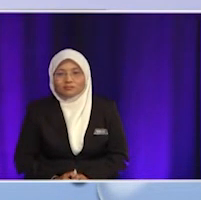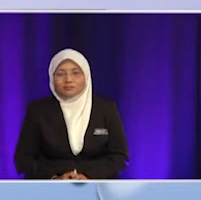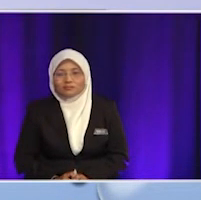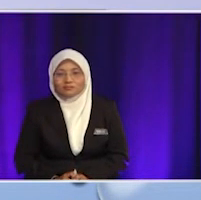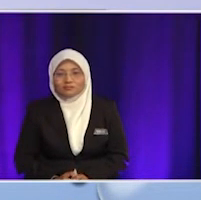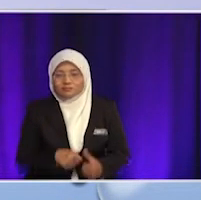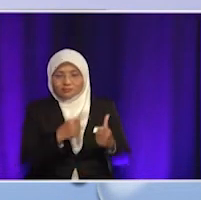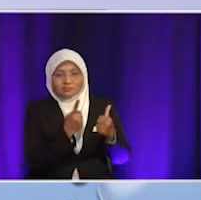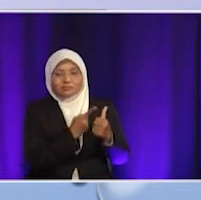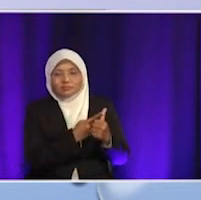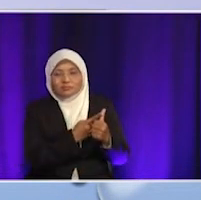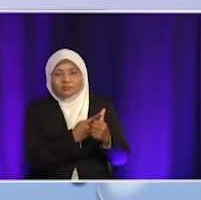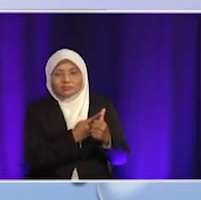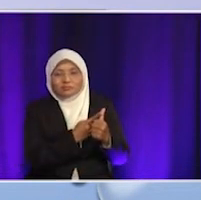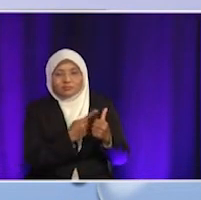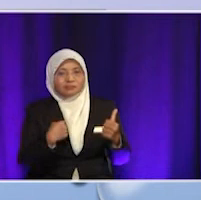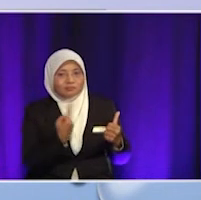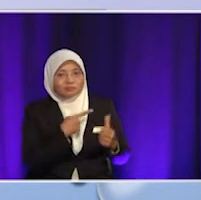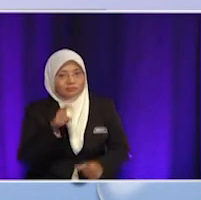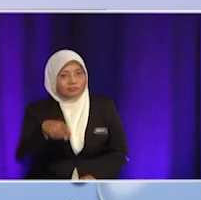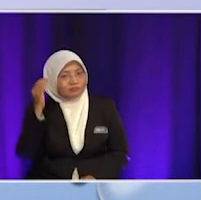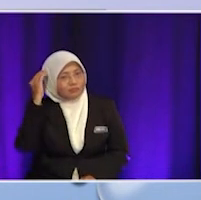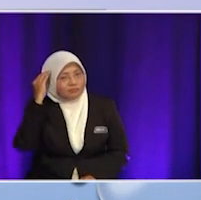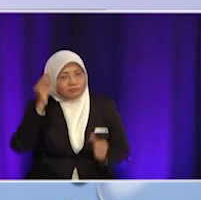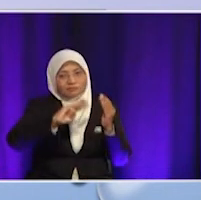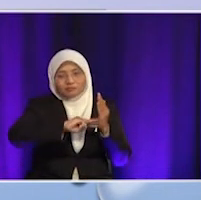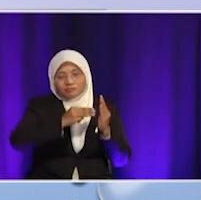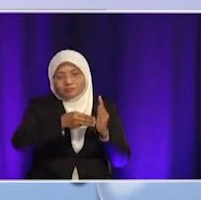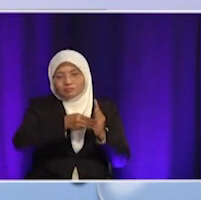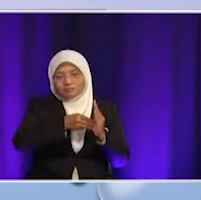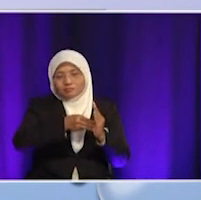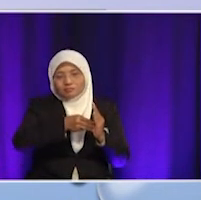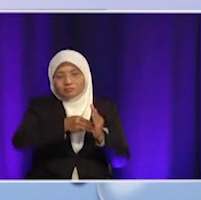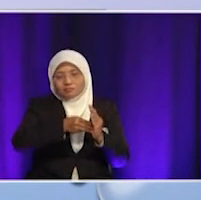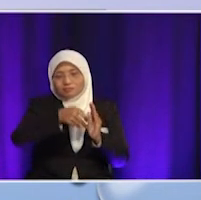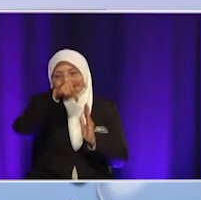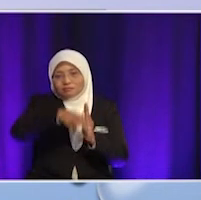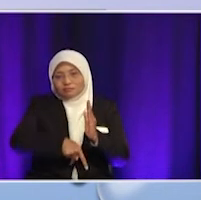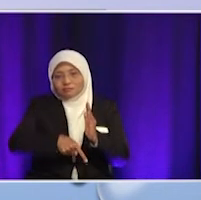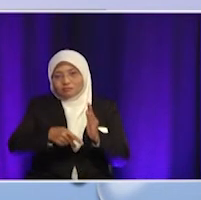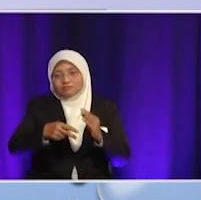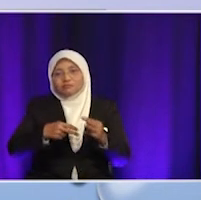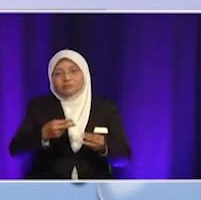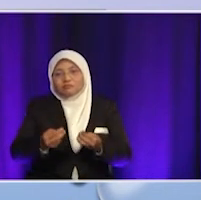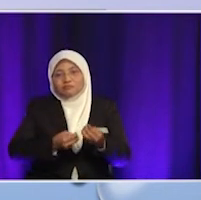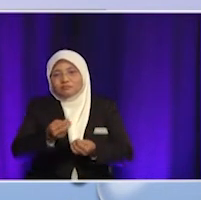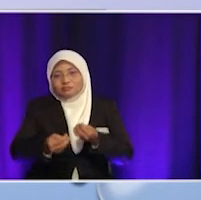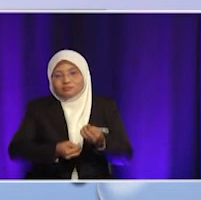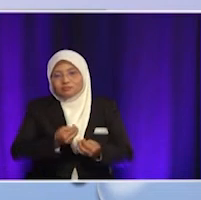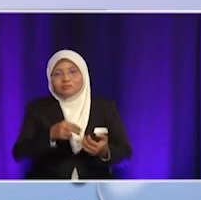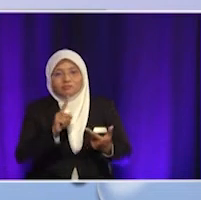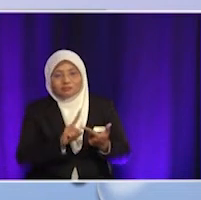yang pertama kita tahu definisi penyiaga kemudian perniagaan